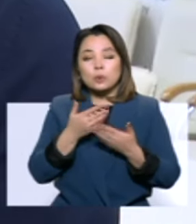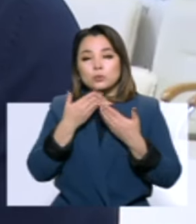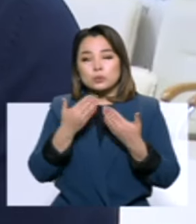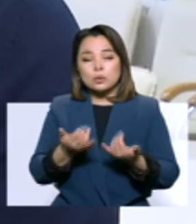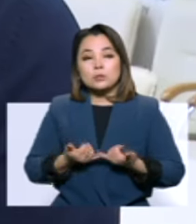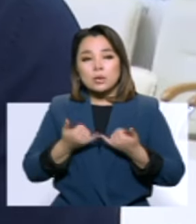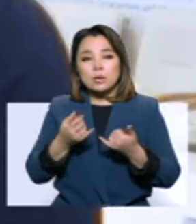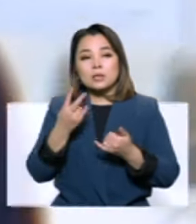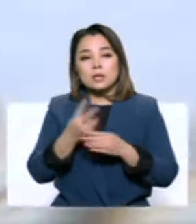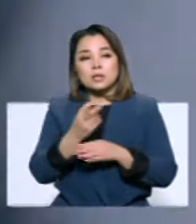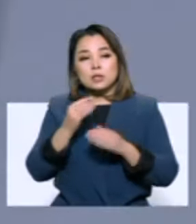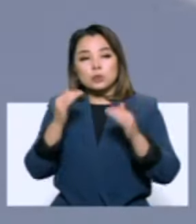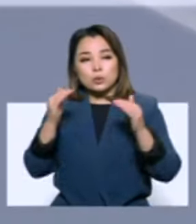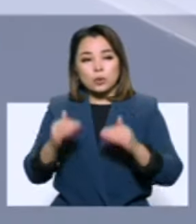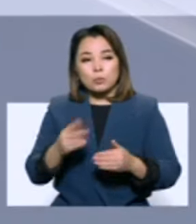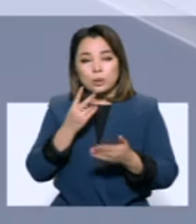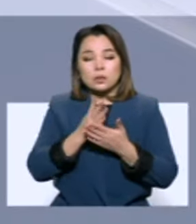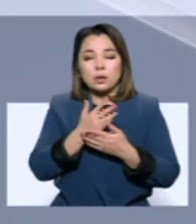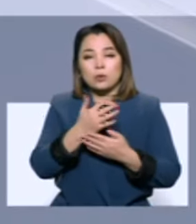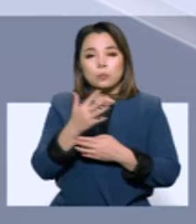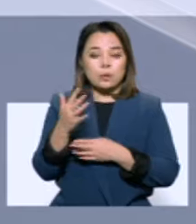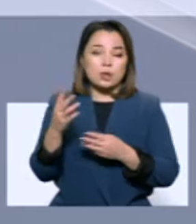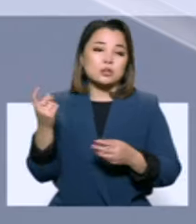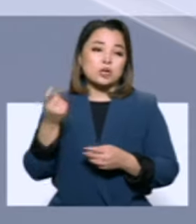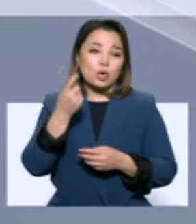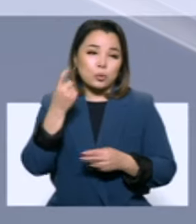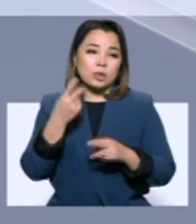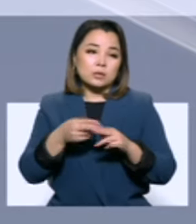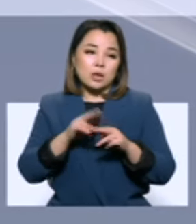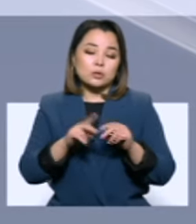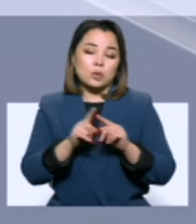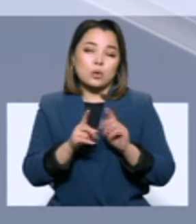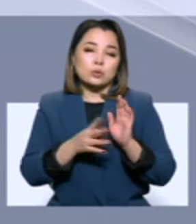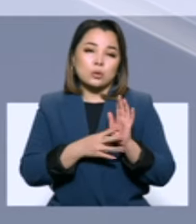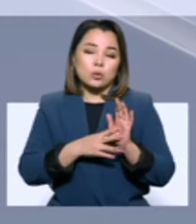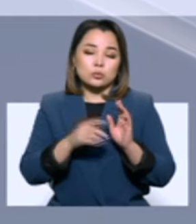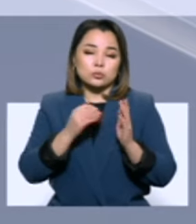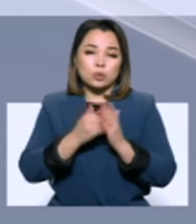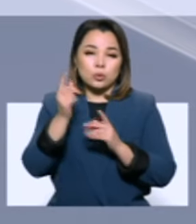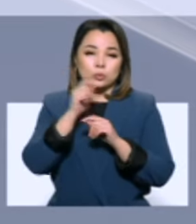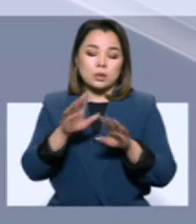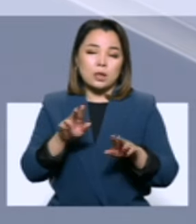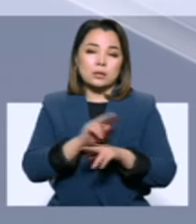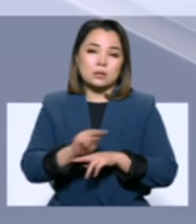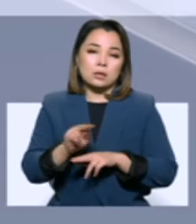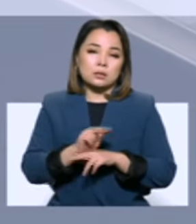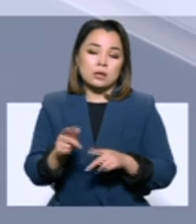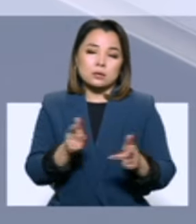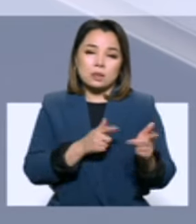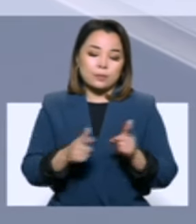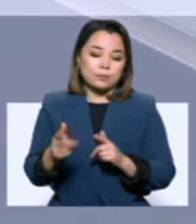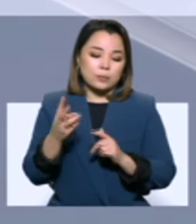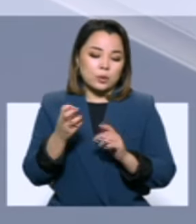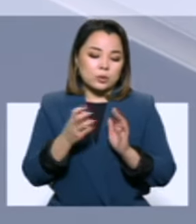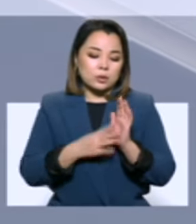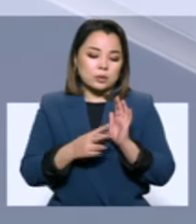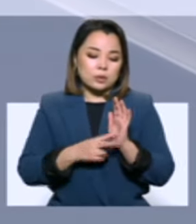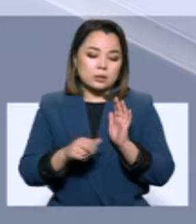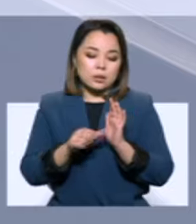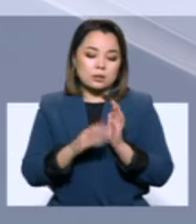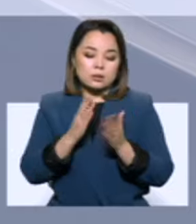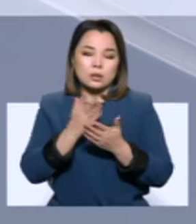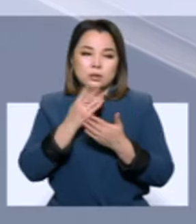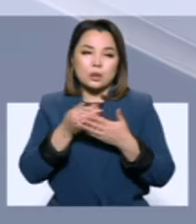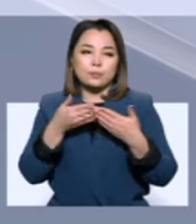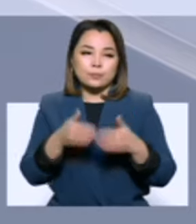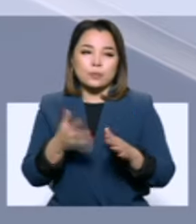болып отырған қарауға болады. Орман шаруашылығы үшін елдегі 9 жоғарғы оқу орны маман даярлайды. Өткен жылы 386 түлек бітірсе,